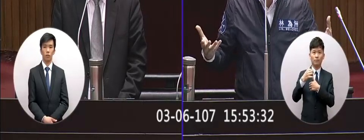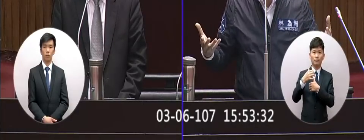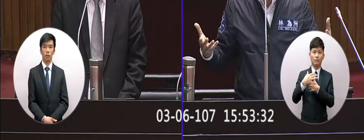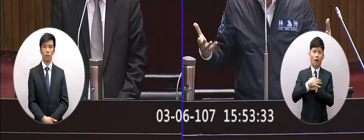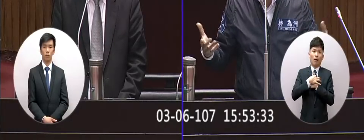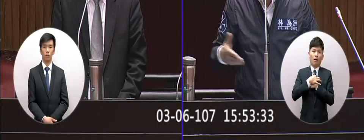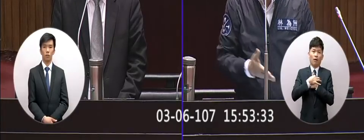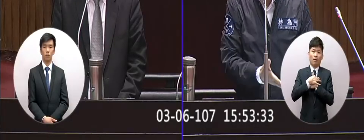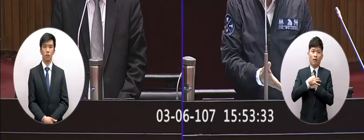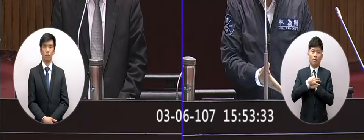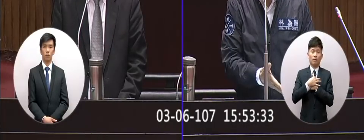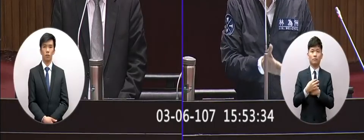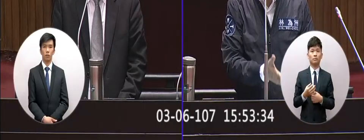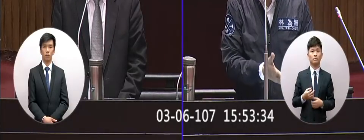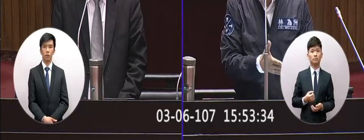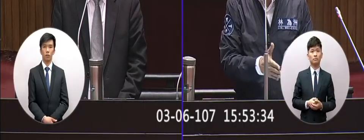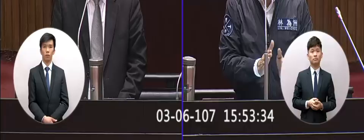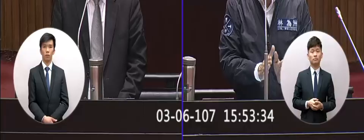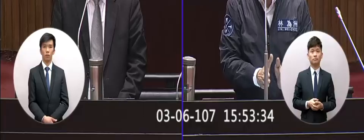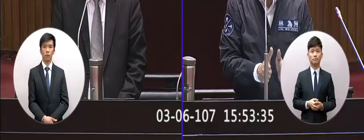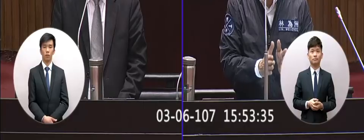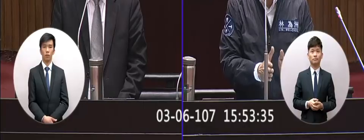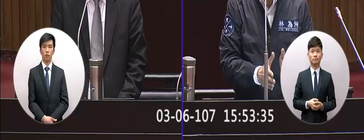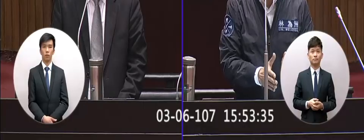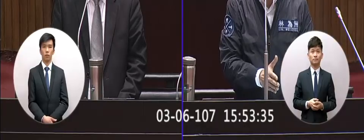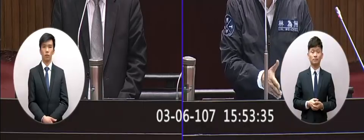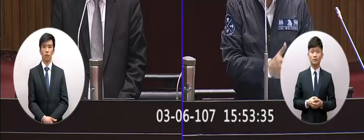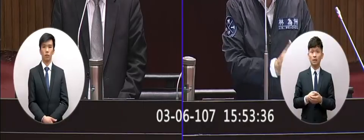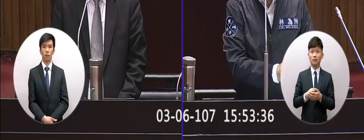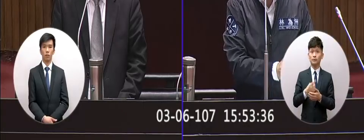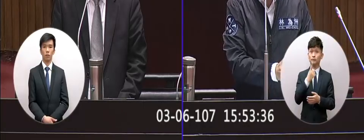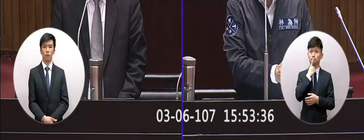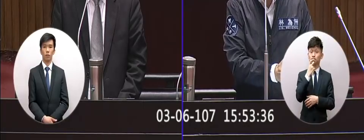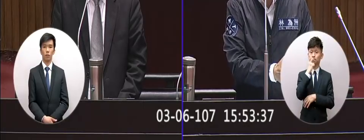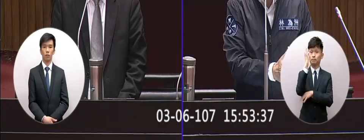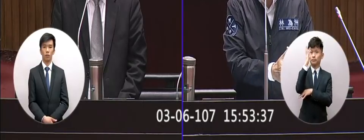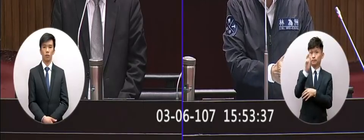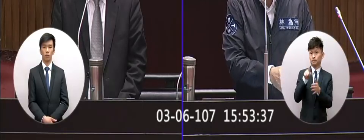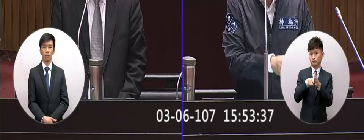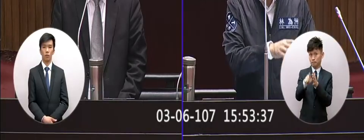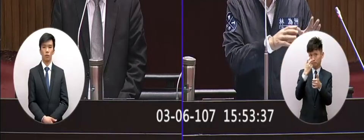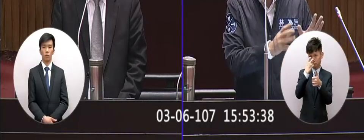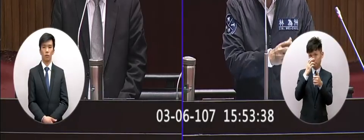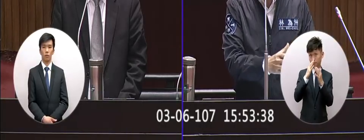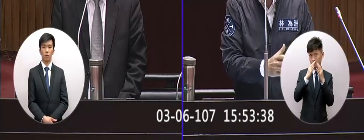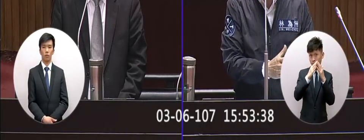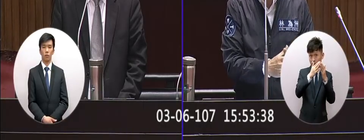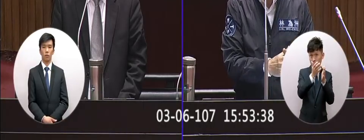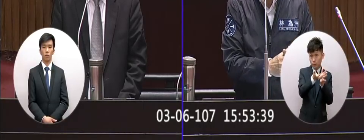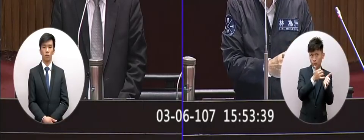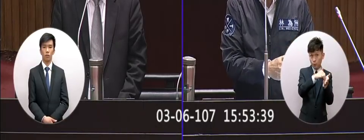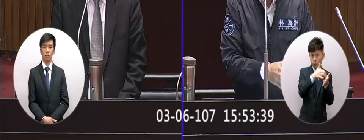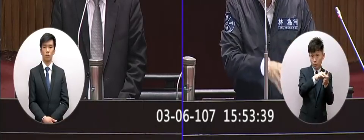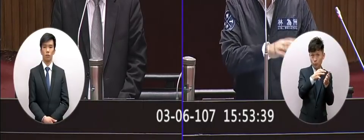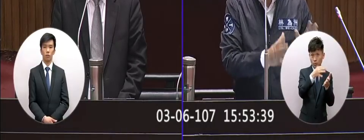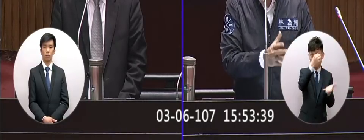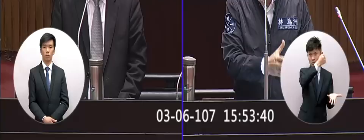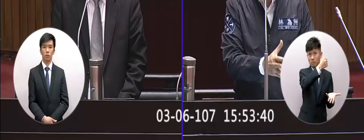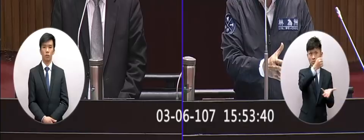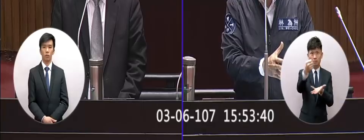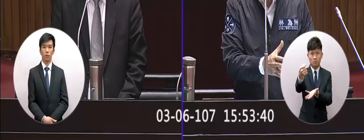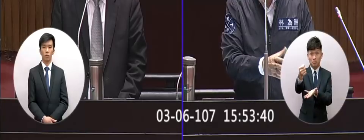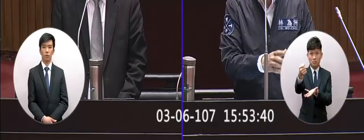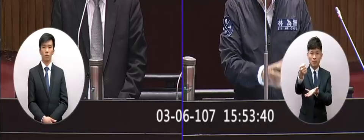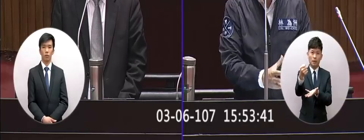为你要靠这非直辖市啊，靠现在的县市的预算规模啊，他很